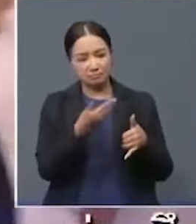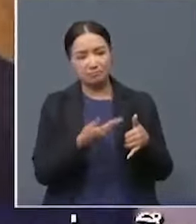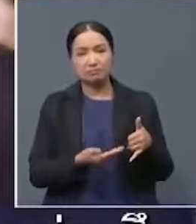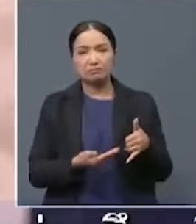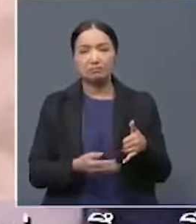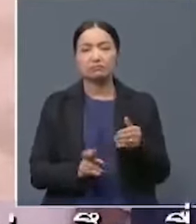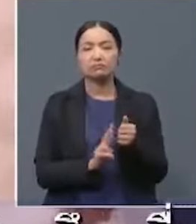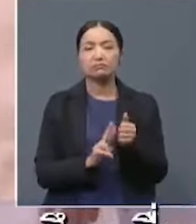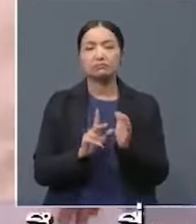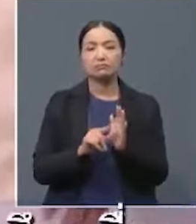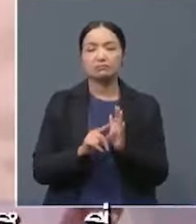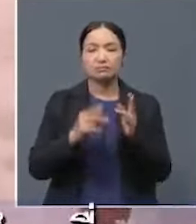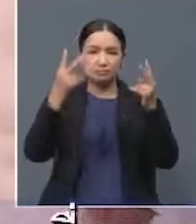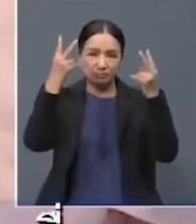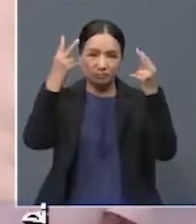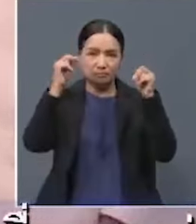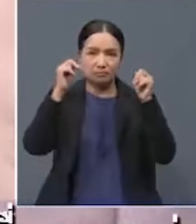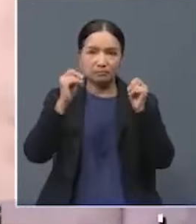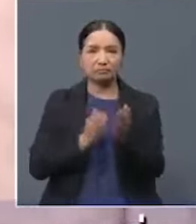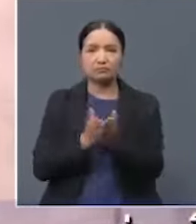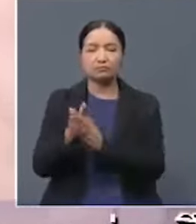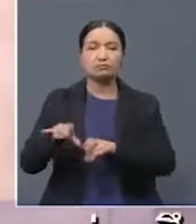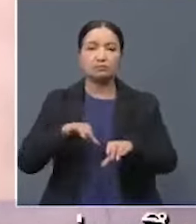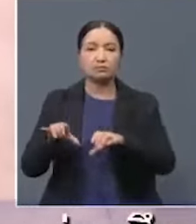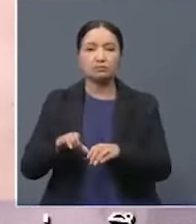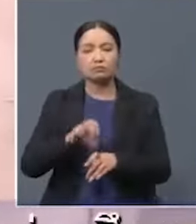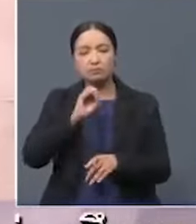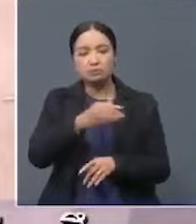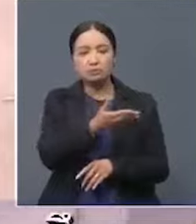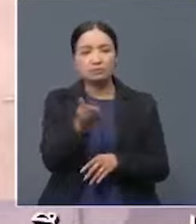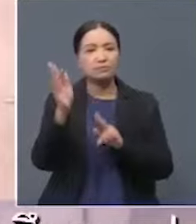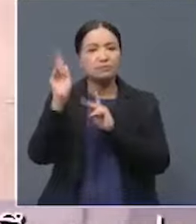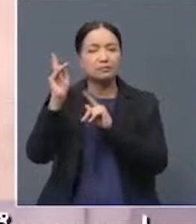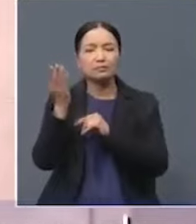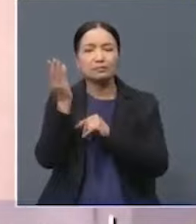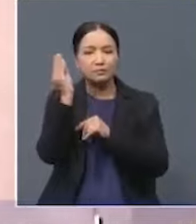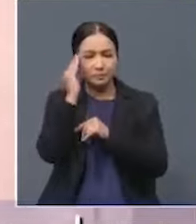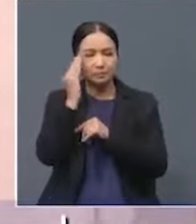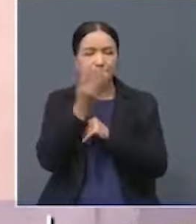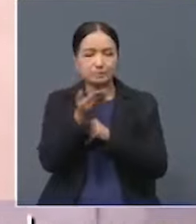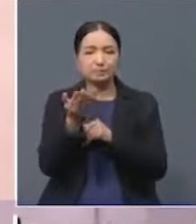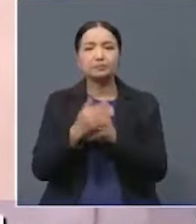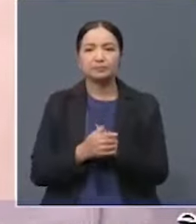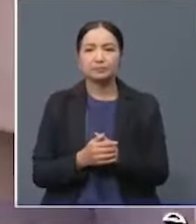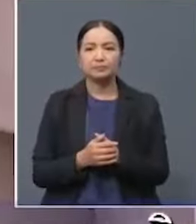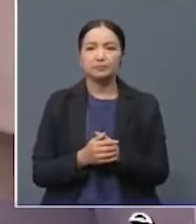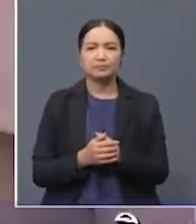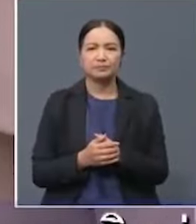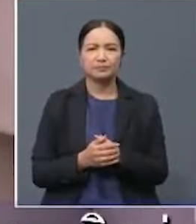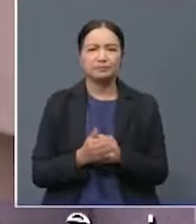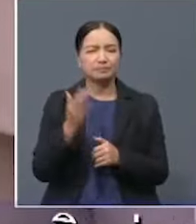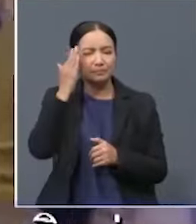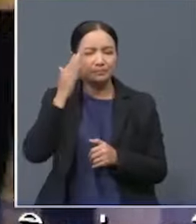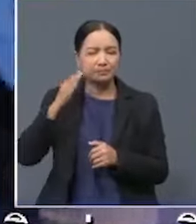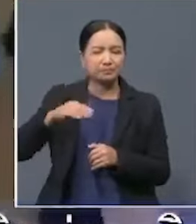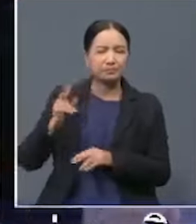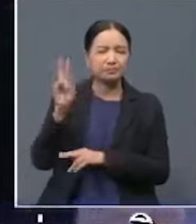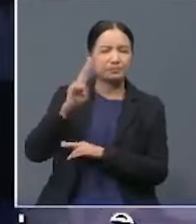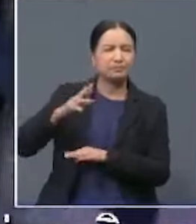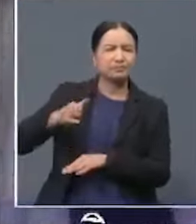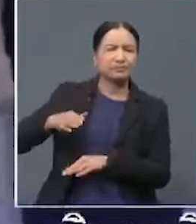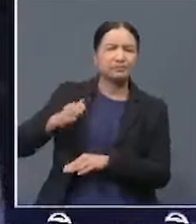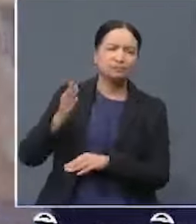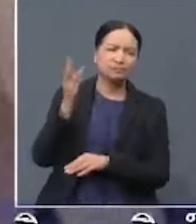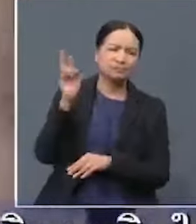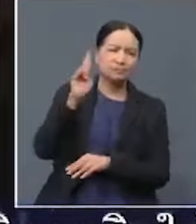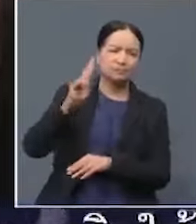าทวีวงศ์รองเลขาธิการนายกรัฐมนตรีฝ่ายบริหารแจ้งกับสื่อมวลชนให้ทราบคือเพิ่งจะทราบกันเมื่อสักหลังเที่ยงที่ผ่านมานี้เ